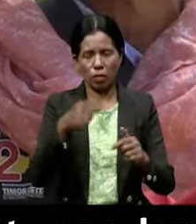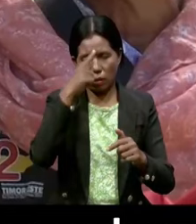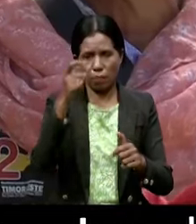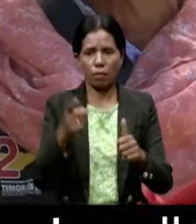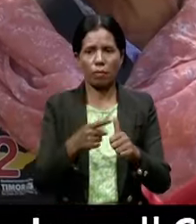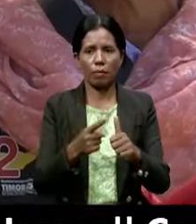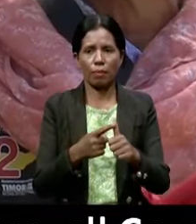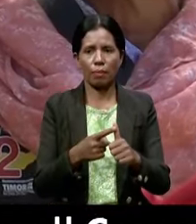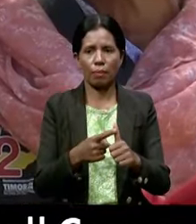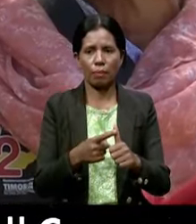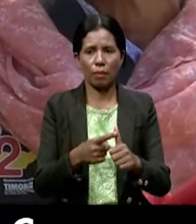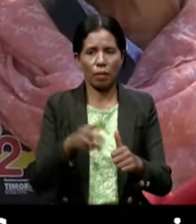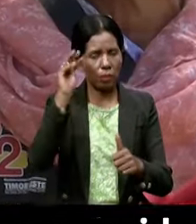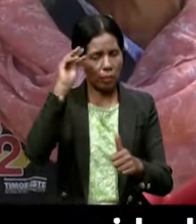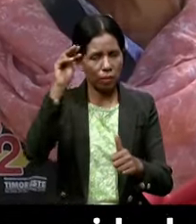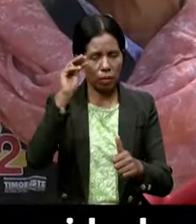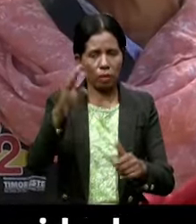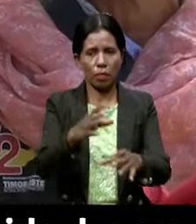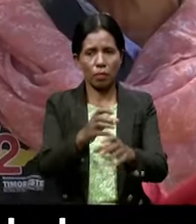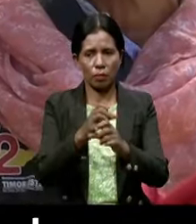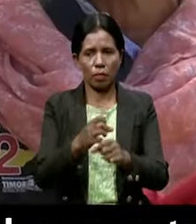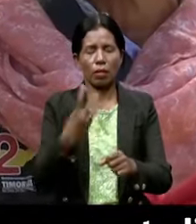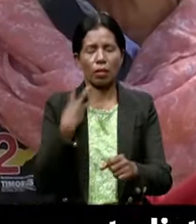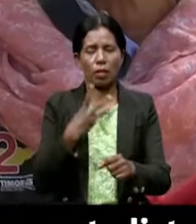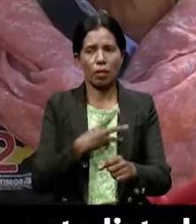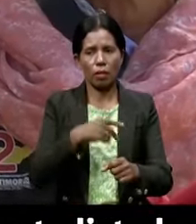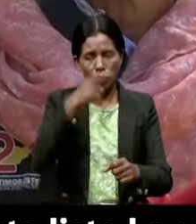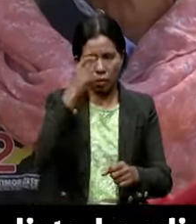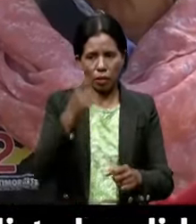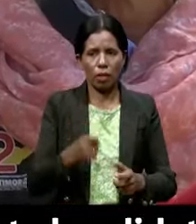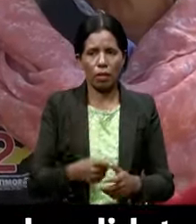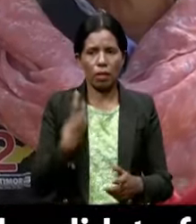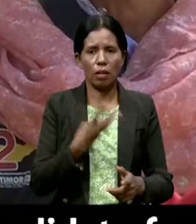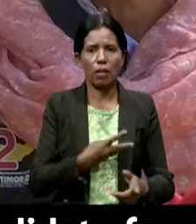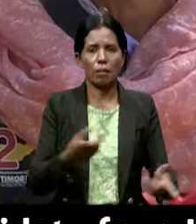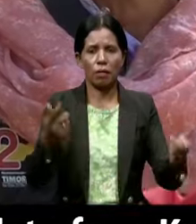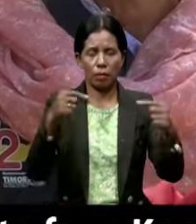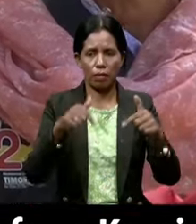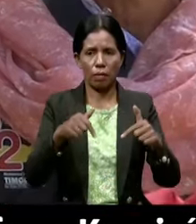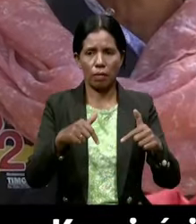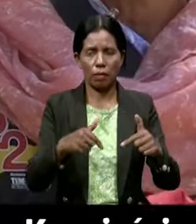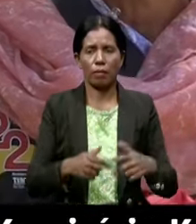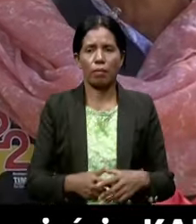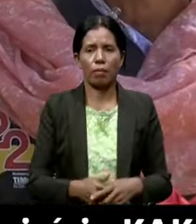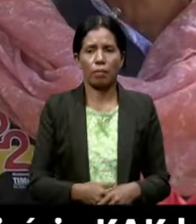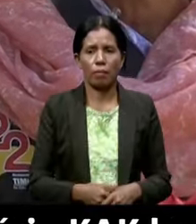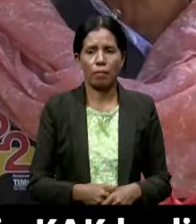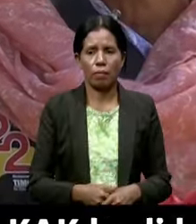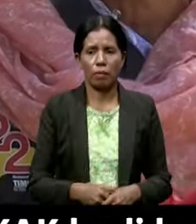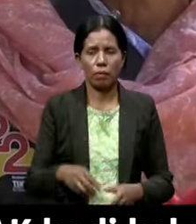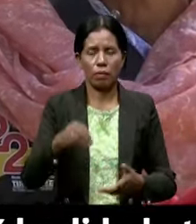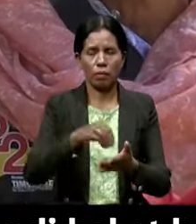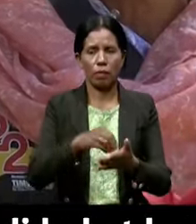permeru bisis ministru ba foti ami, tamba ami mai, atu tau